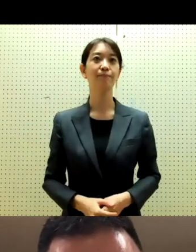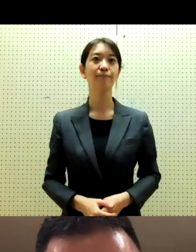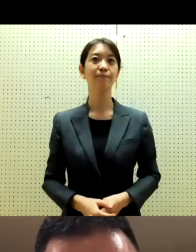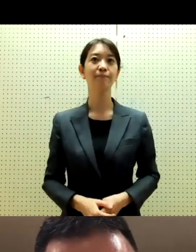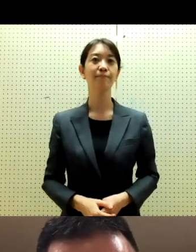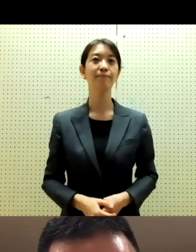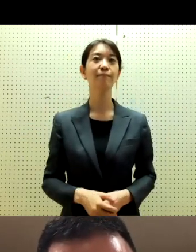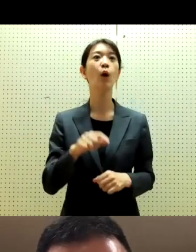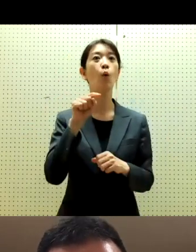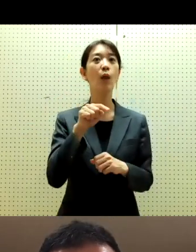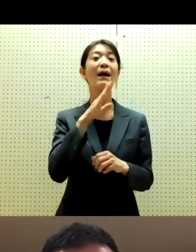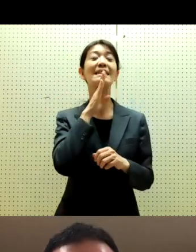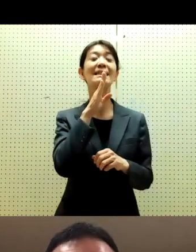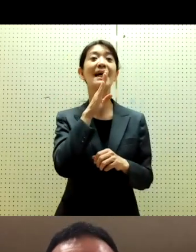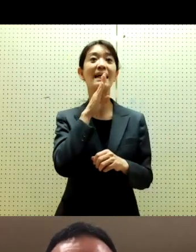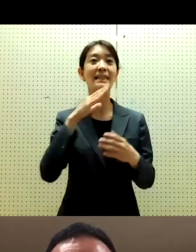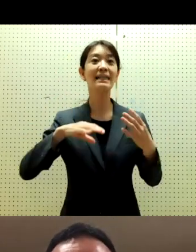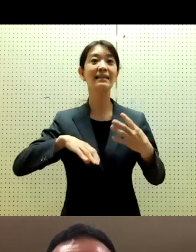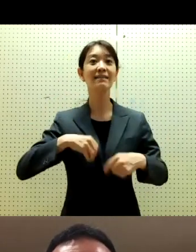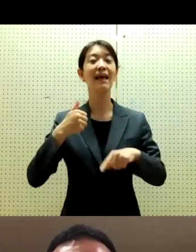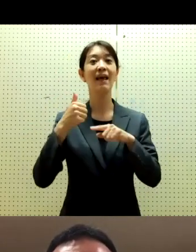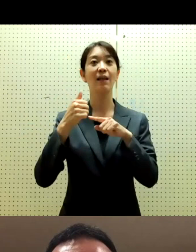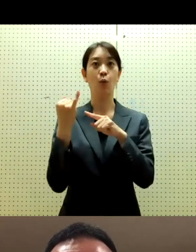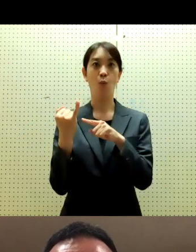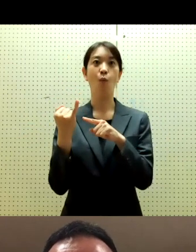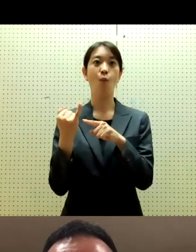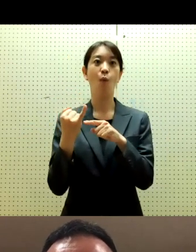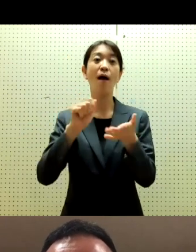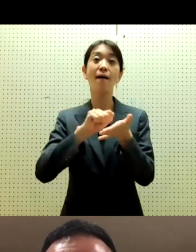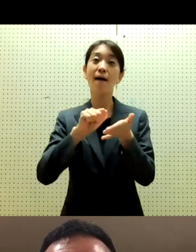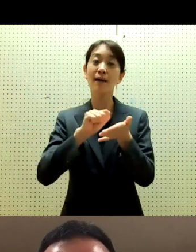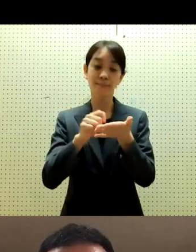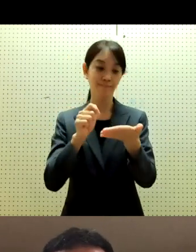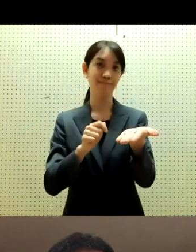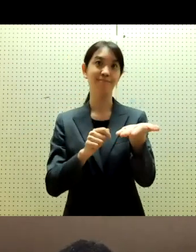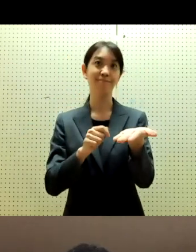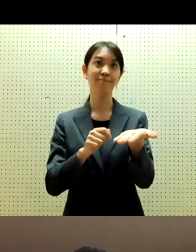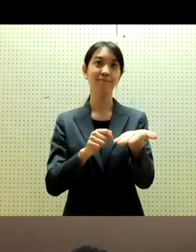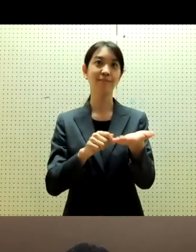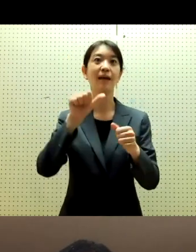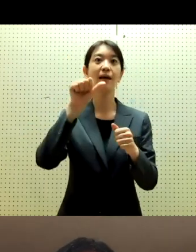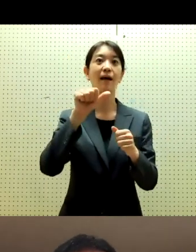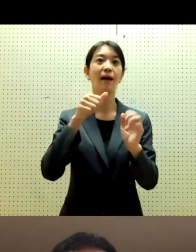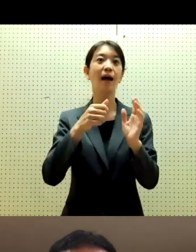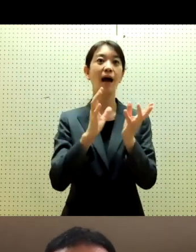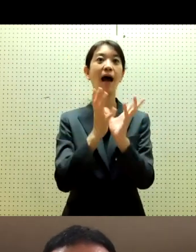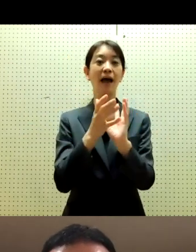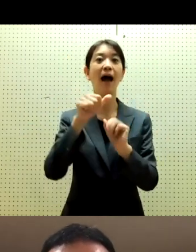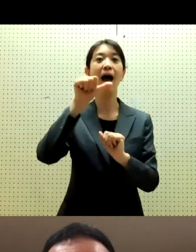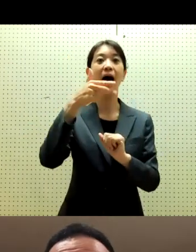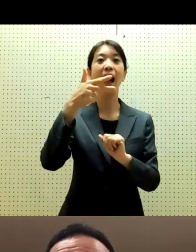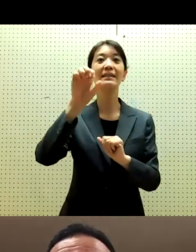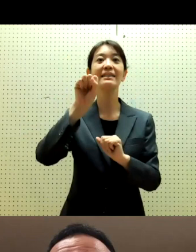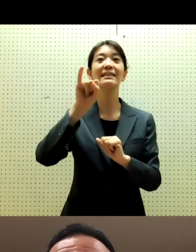これは実際に生徒が描いたスケッチです。アジサイの葉の特徴である葉脈の様